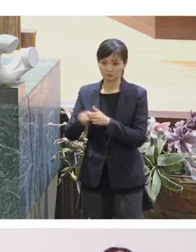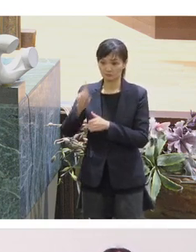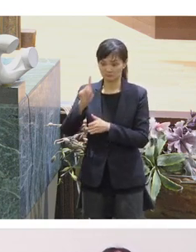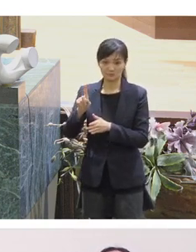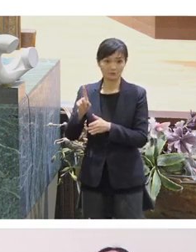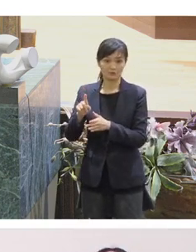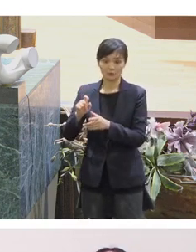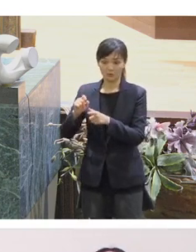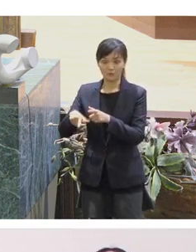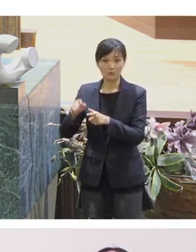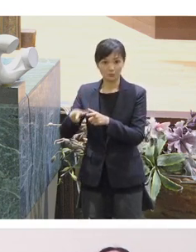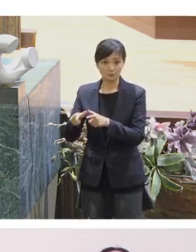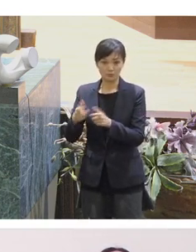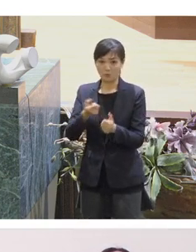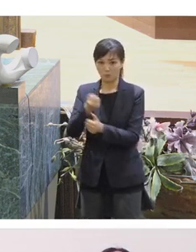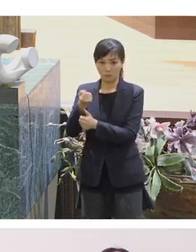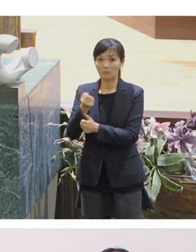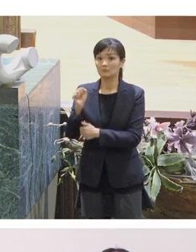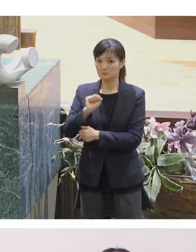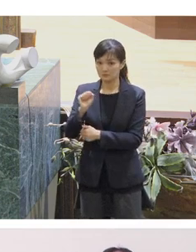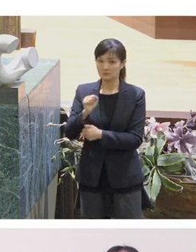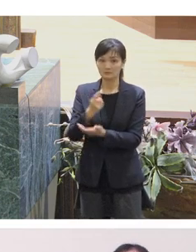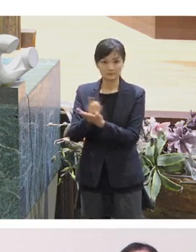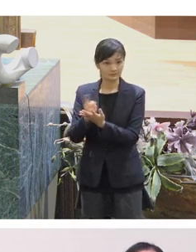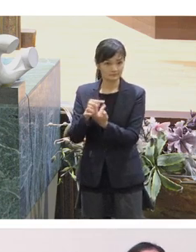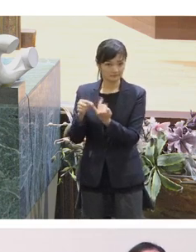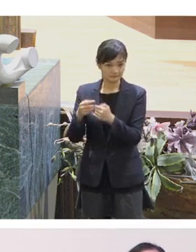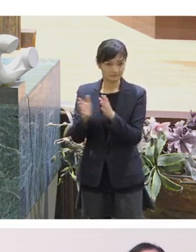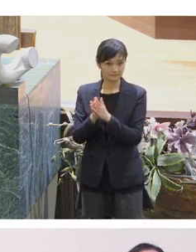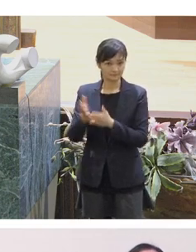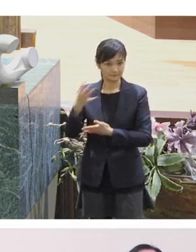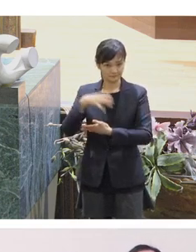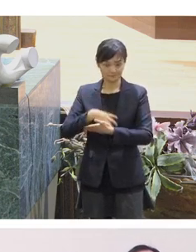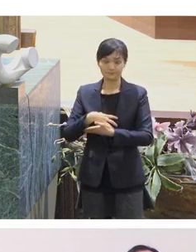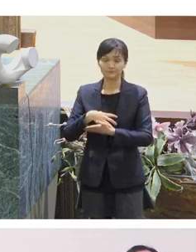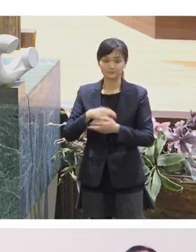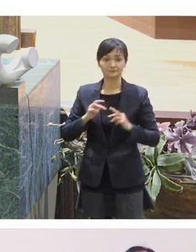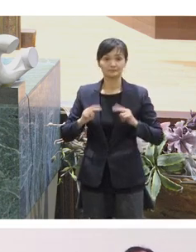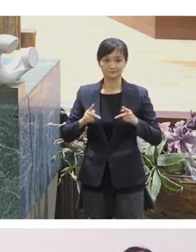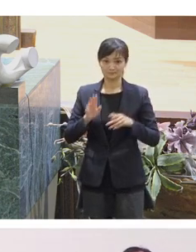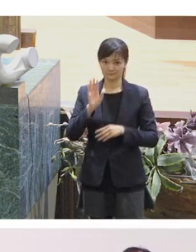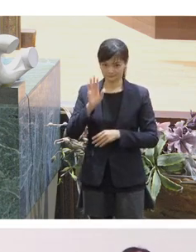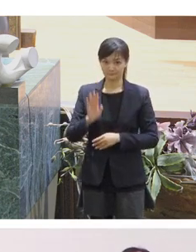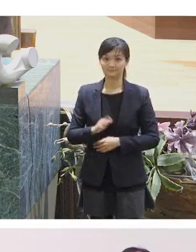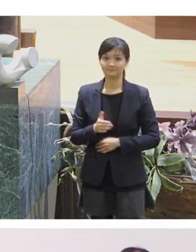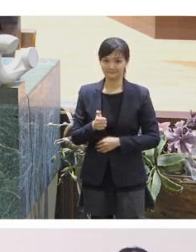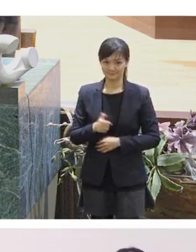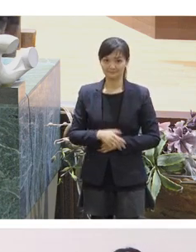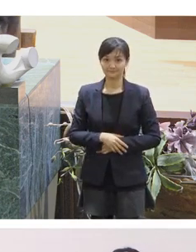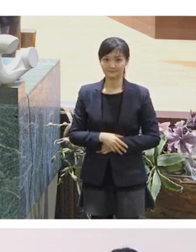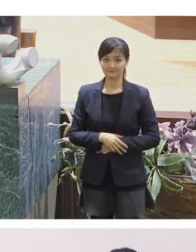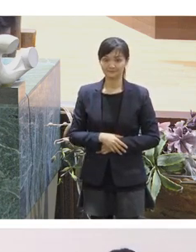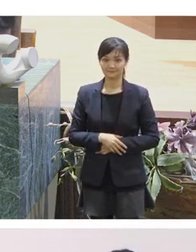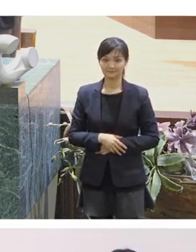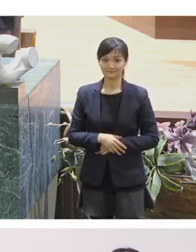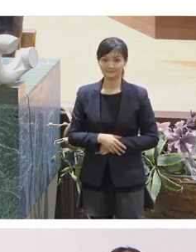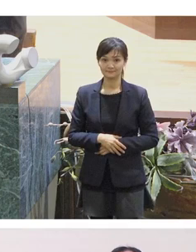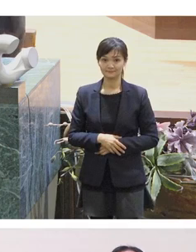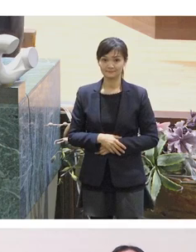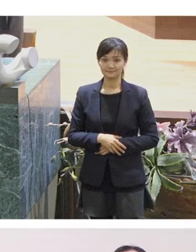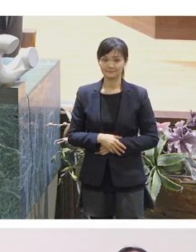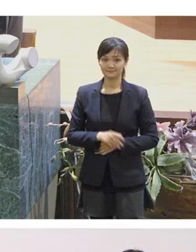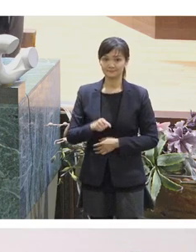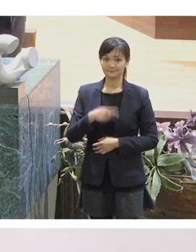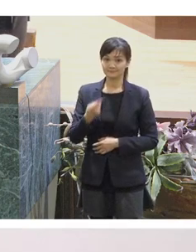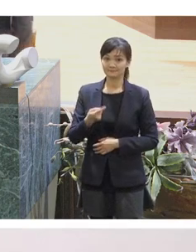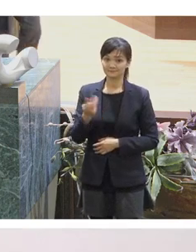么之类，这些都已经全部都已经参采了。以上。 好，谢谢唐凤啊。那关于接